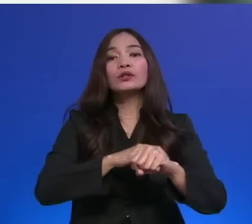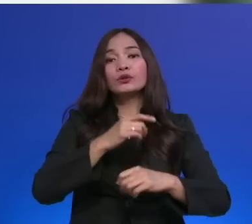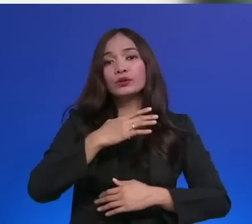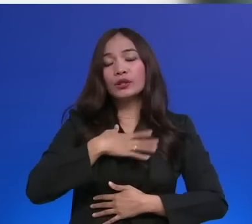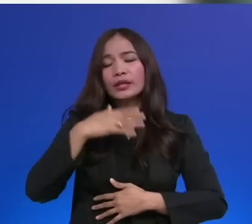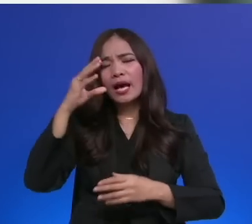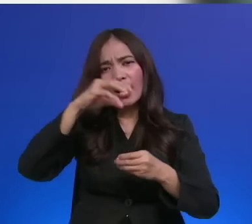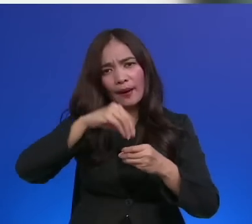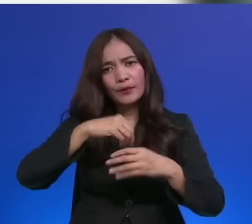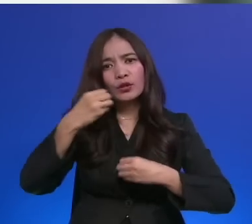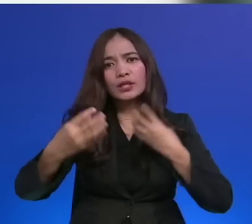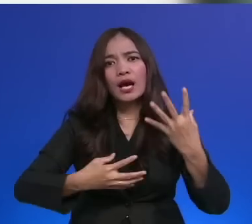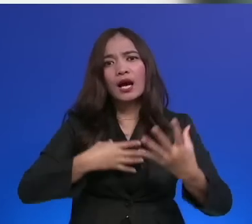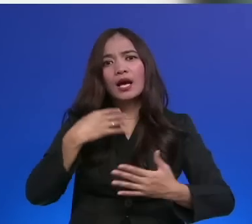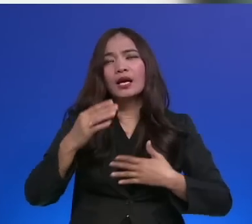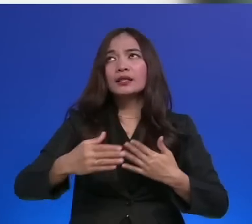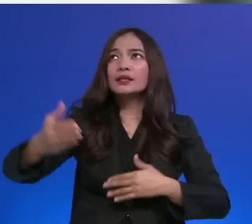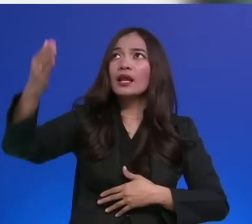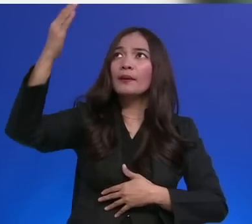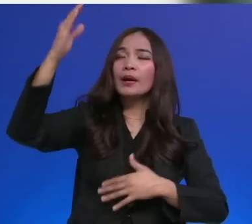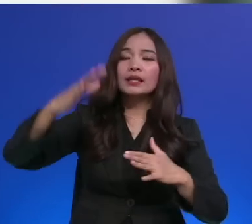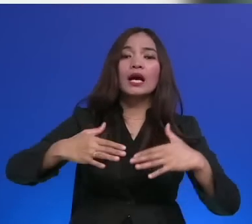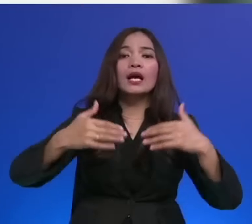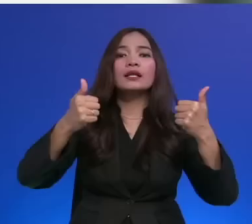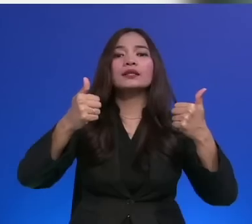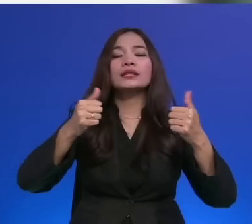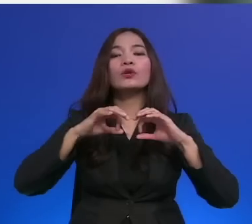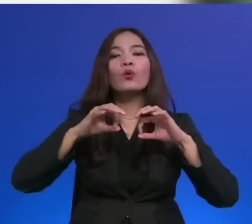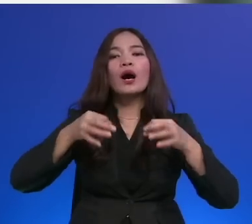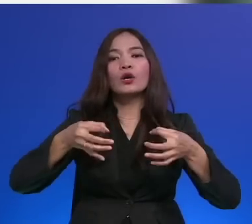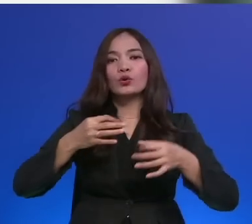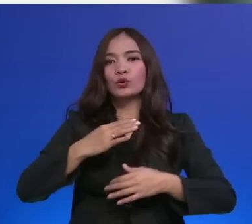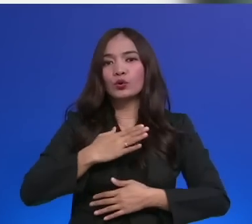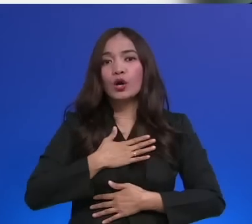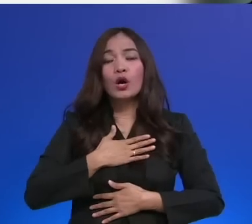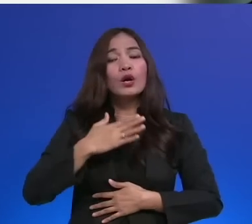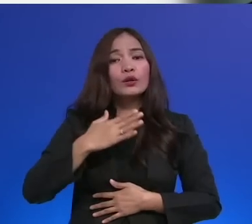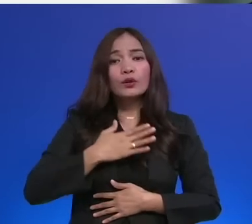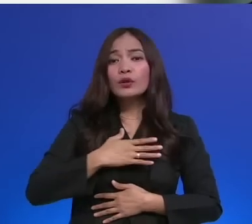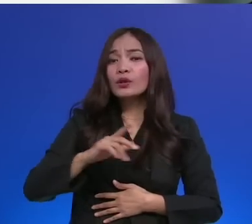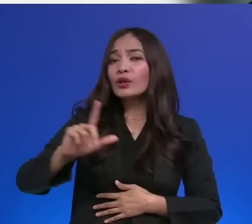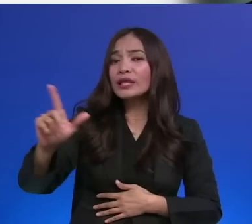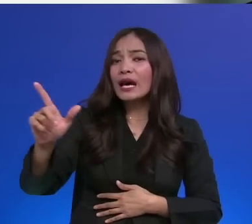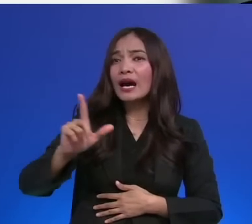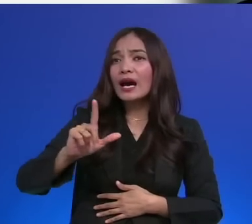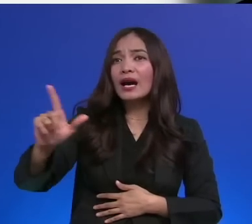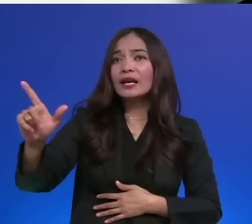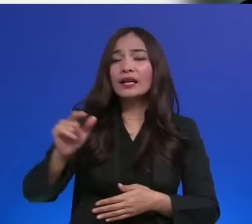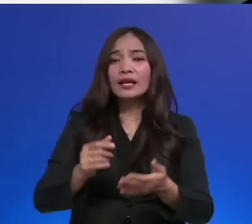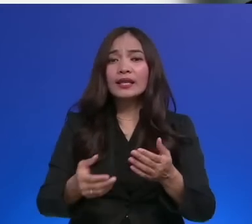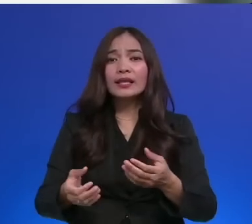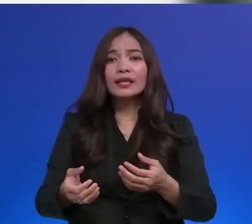ku dalam dosa, selamatkan jiwaku. Ku